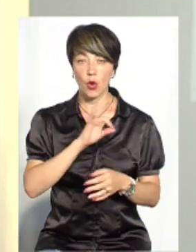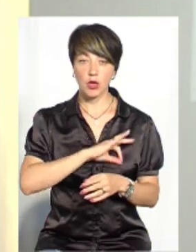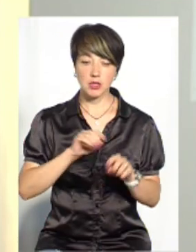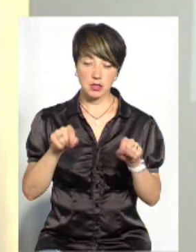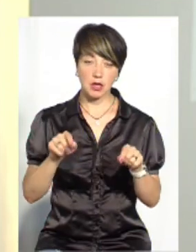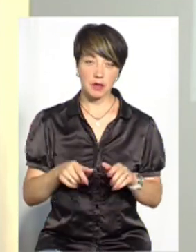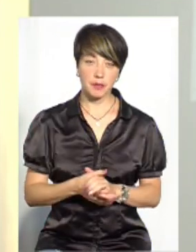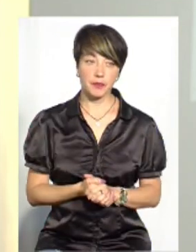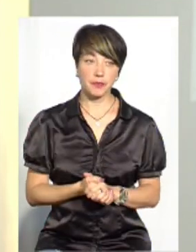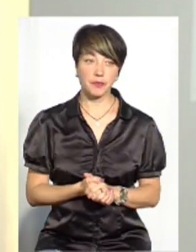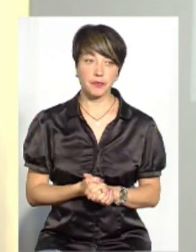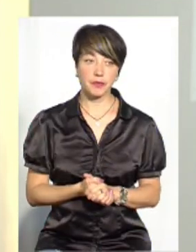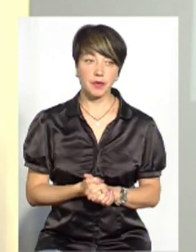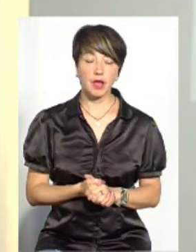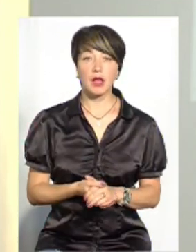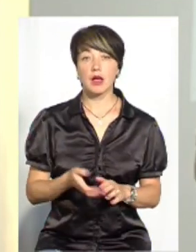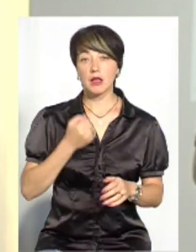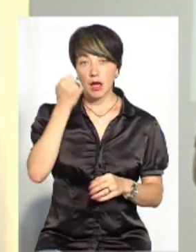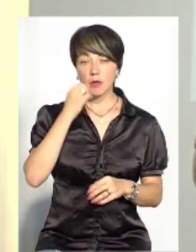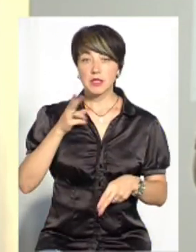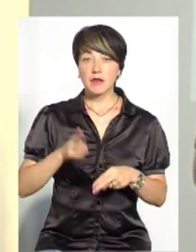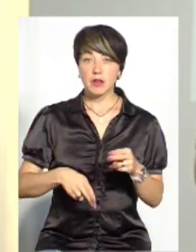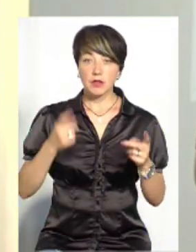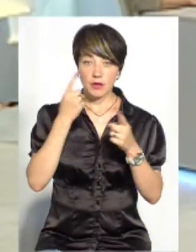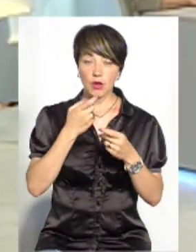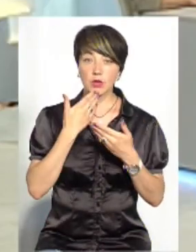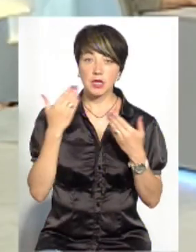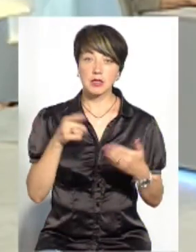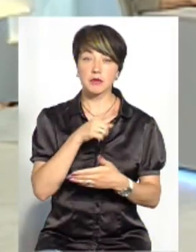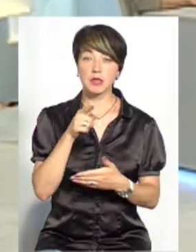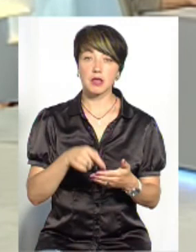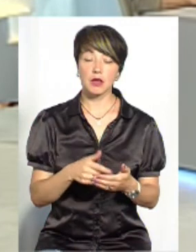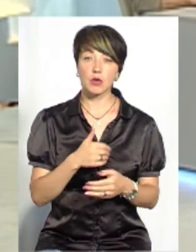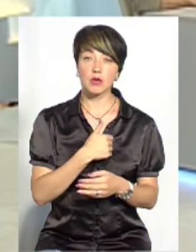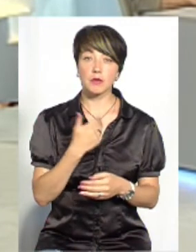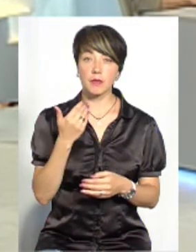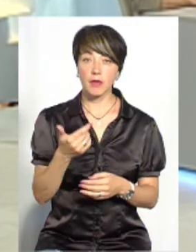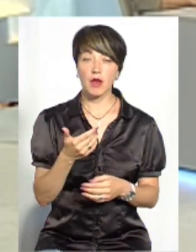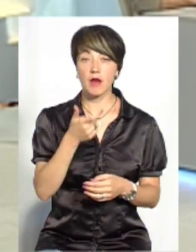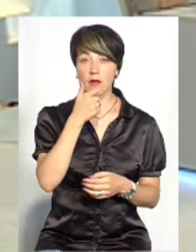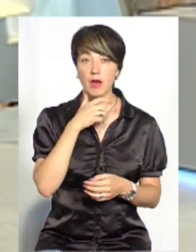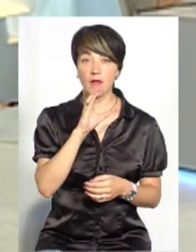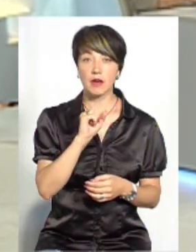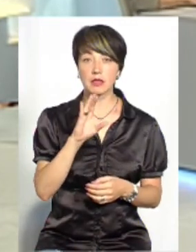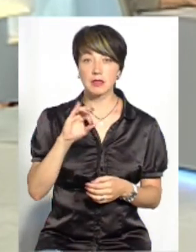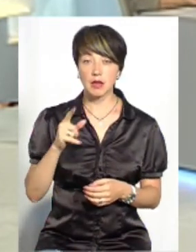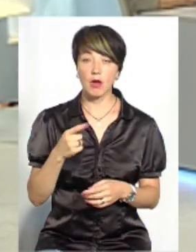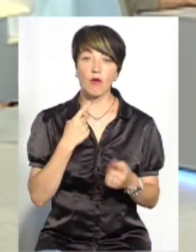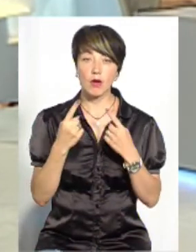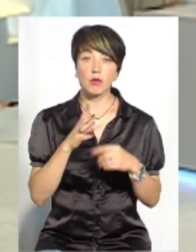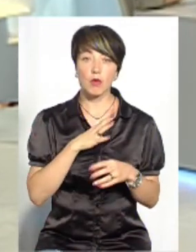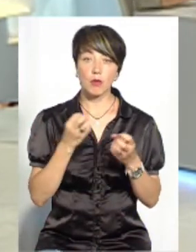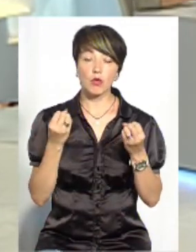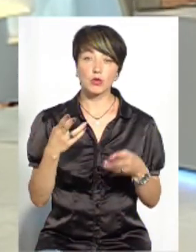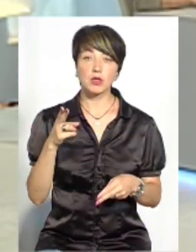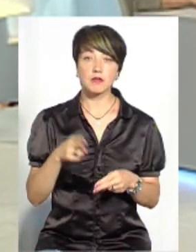атракціонами. Дякую. І ми завершуємо наш ефір. Останнє запитання я хотів би задати пана Василю. Ми це вже говорили, але